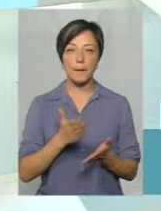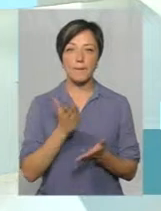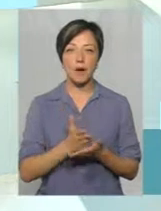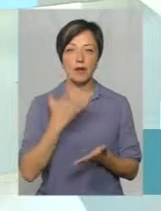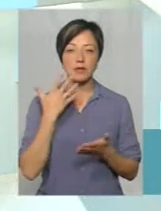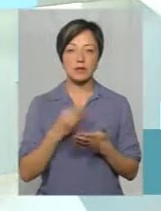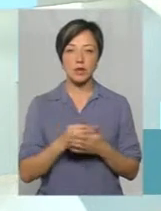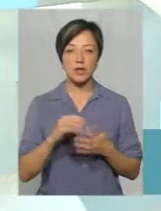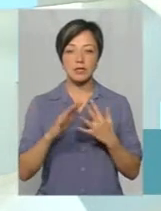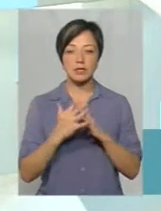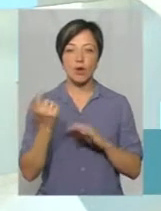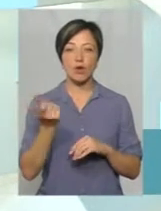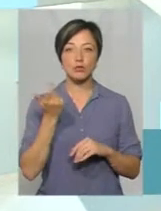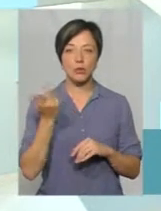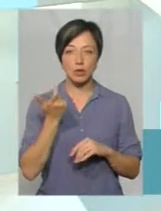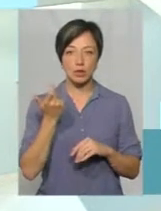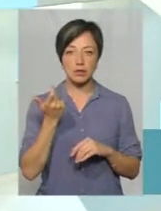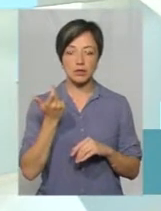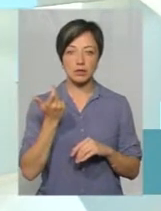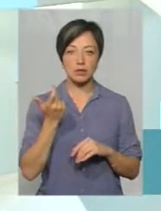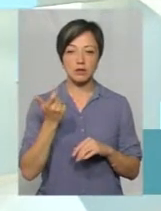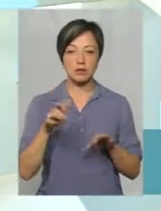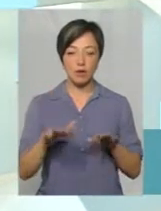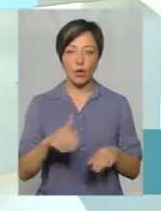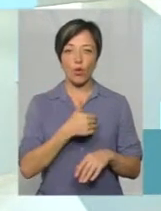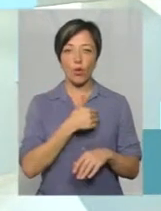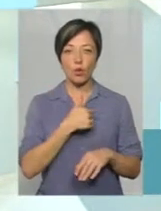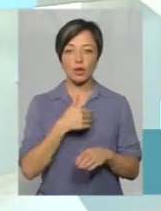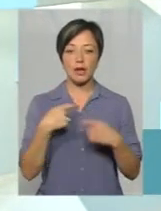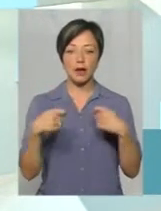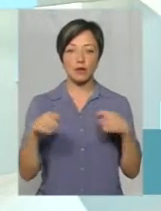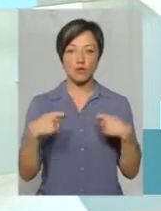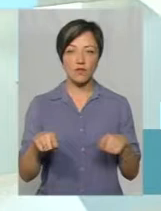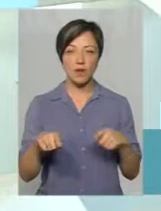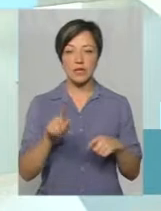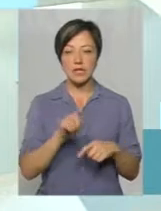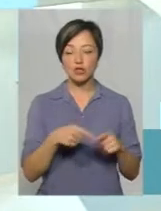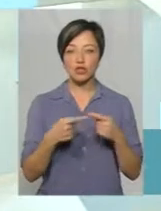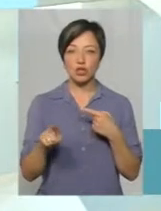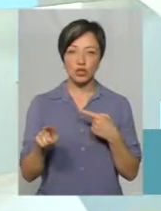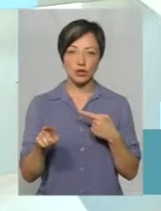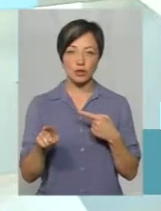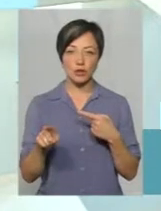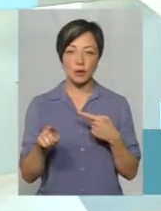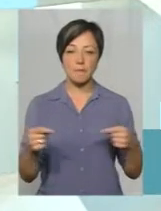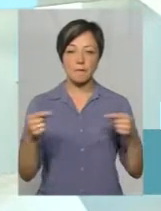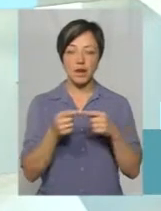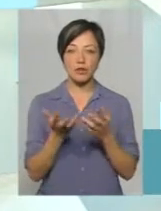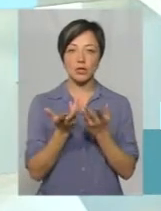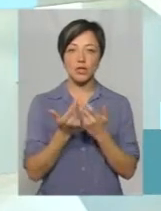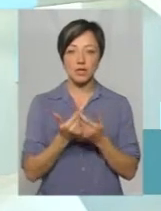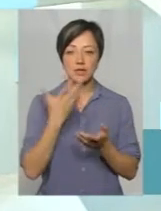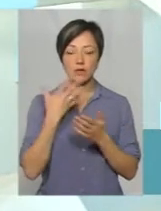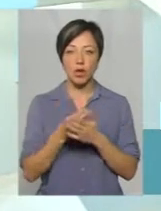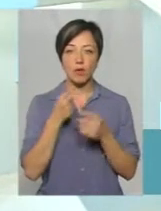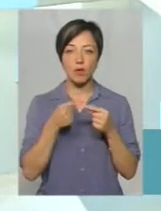якесь сільськогосподарське господарство і там хоче реалізувати в тій чи іншій мірі певну кількість своєї